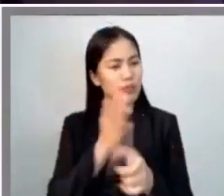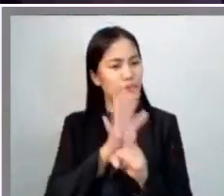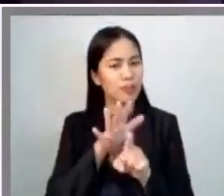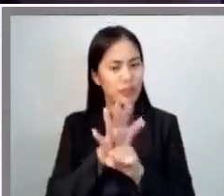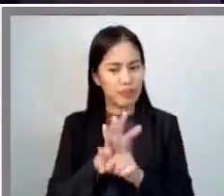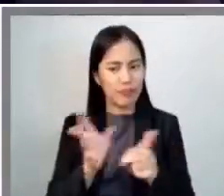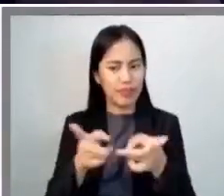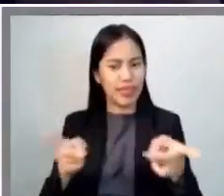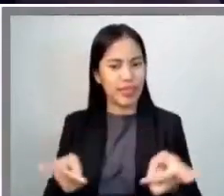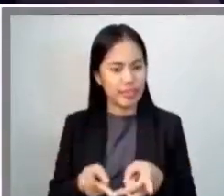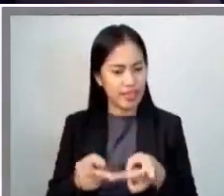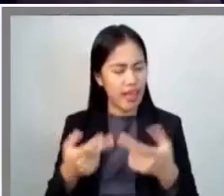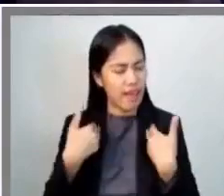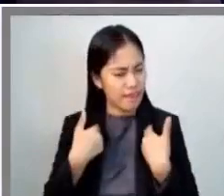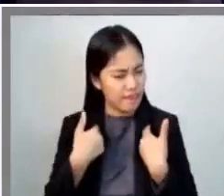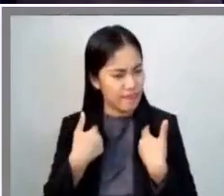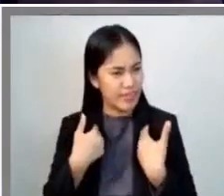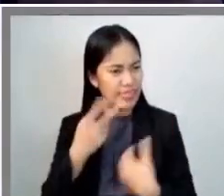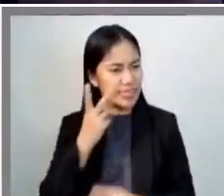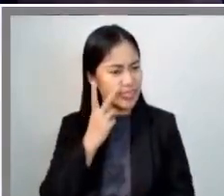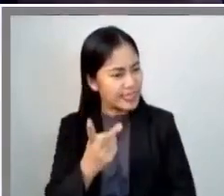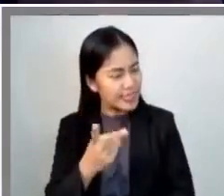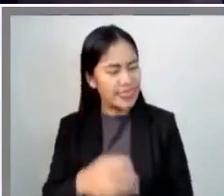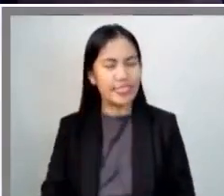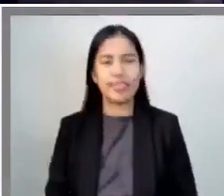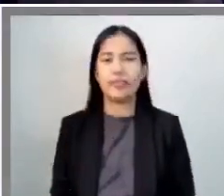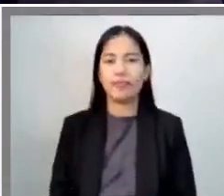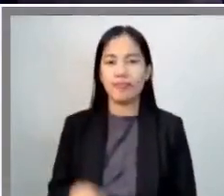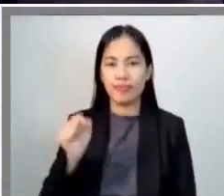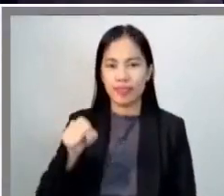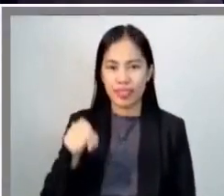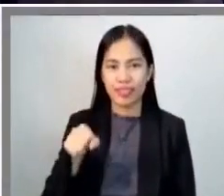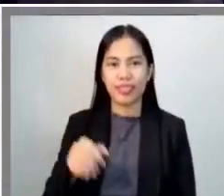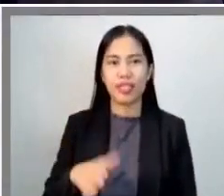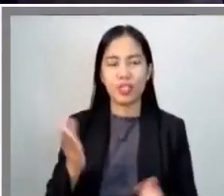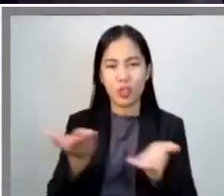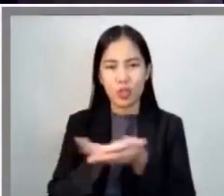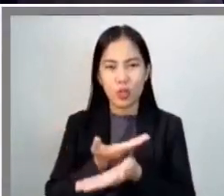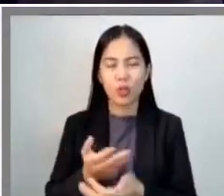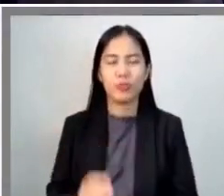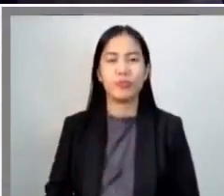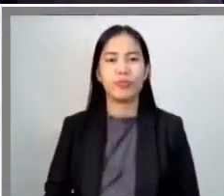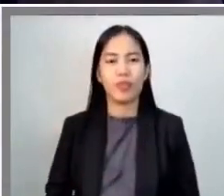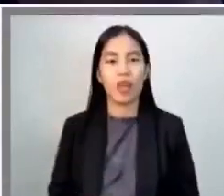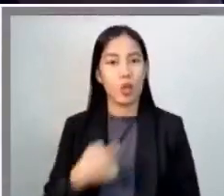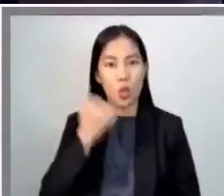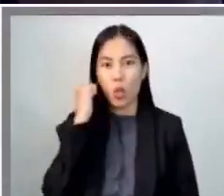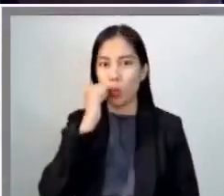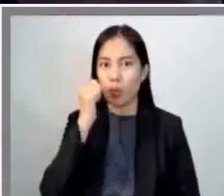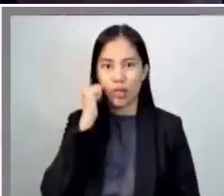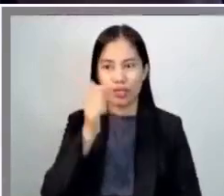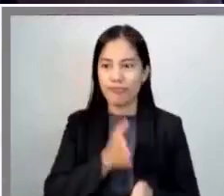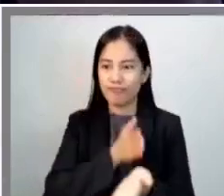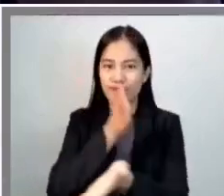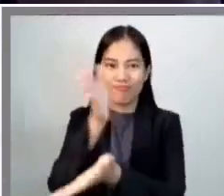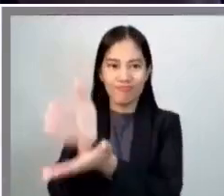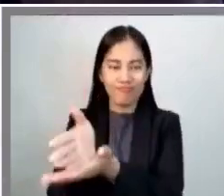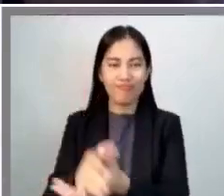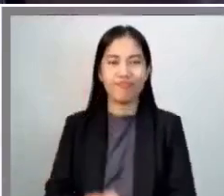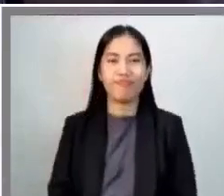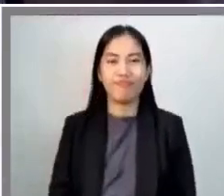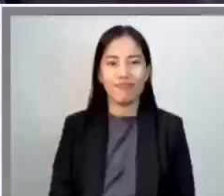makukuha, makikita. Oo, alam mo yung bagong tourist attraction na yan, Konya, dyan ako dati tumatambay eh. Pag nagbumuni-muni, ganyan. Bakit ka naman?